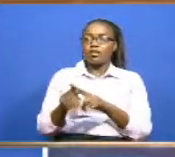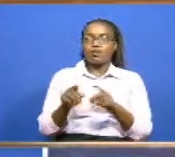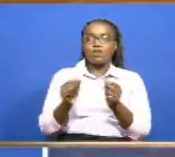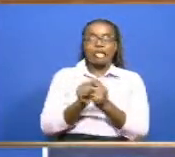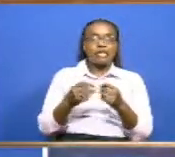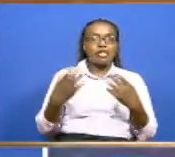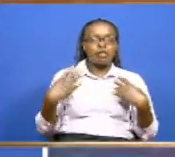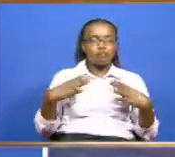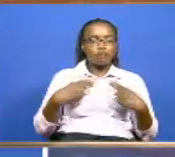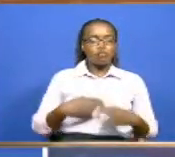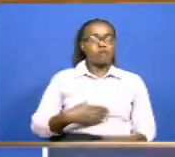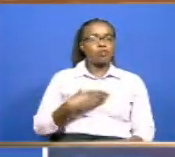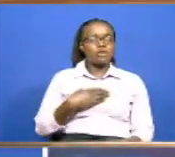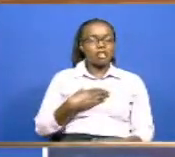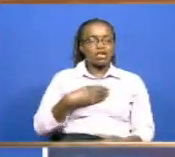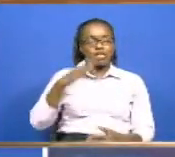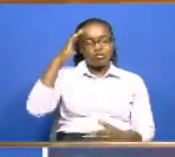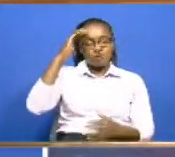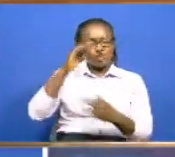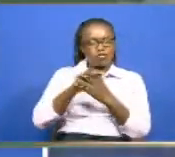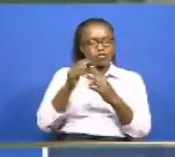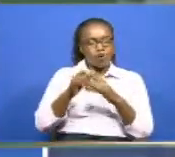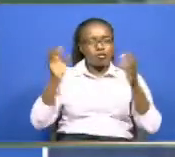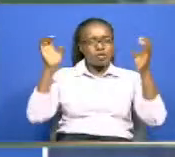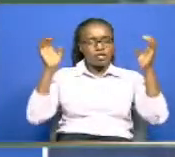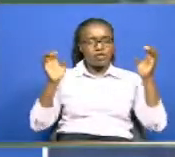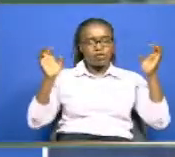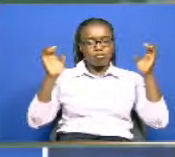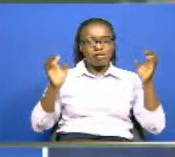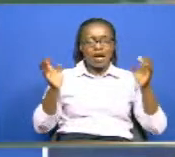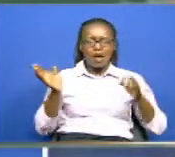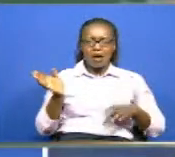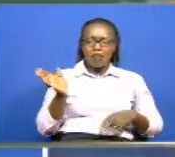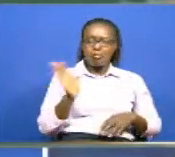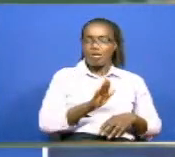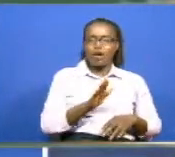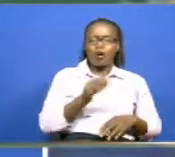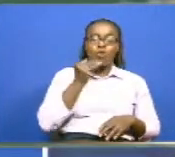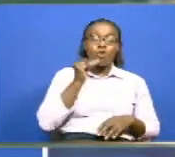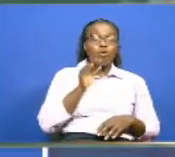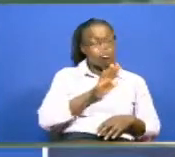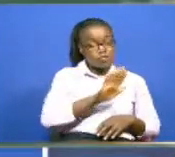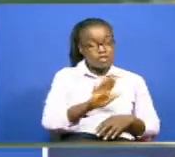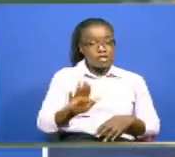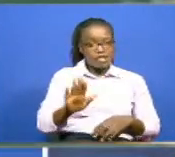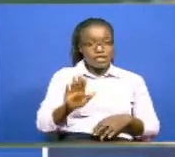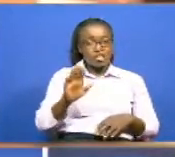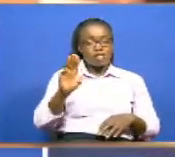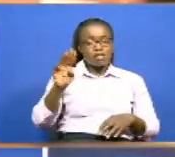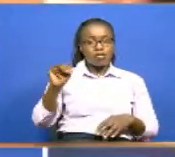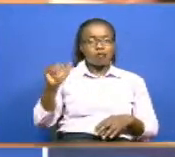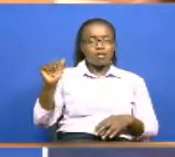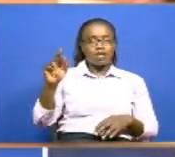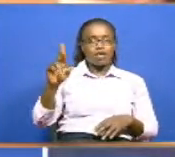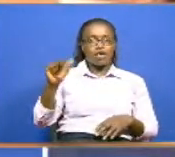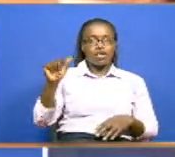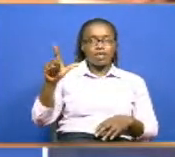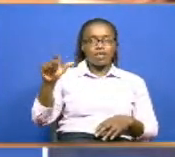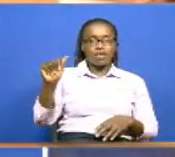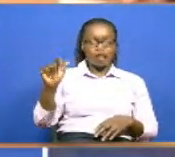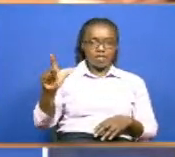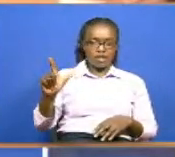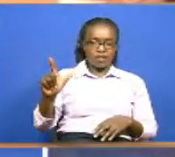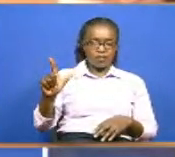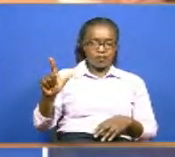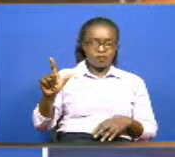wa kigeni wanaoaminika kuwa raia wa Ethiopia wamerejeshwa kwao na kushtakiwa katika mahakama ya Maralal. Wakijitetea, wageni